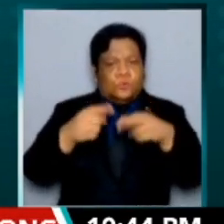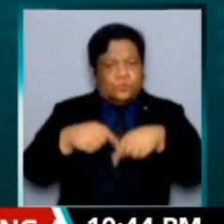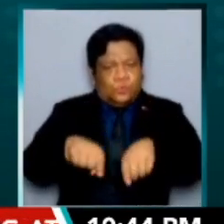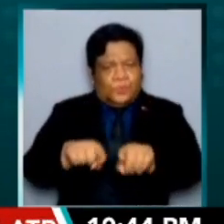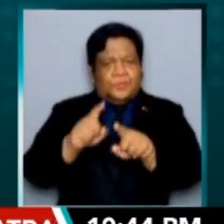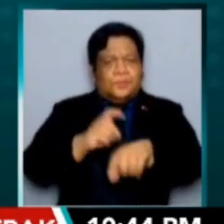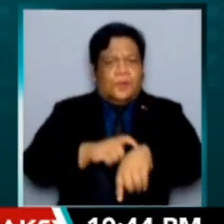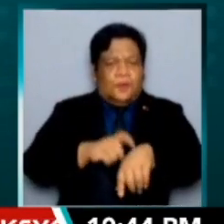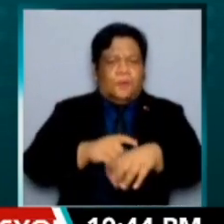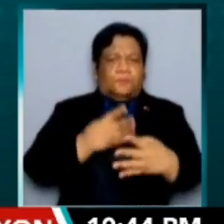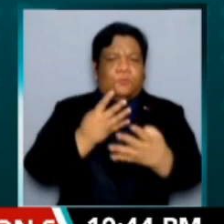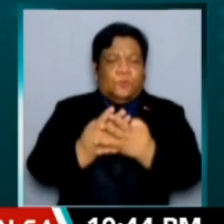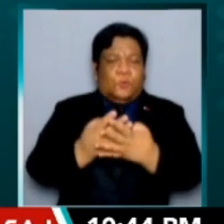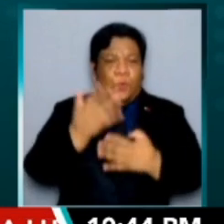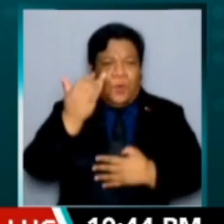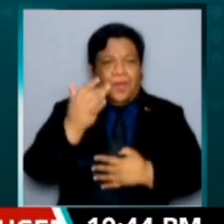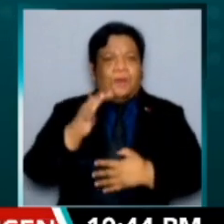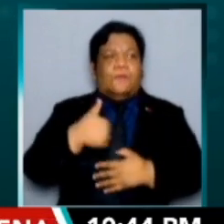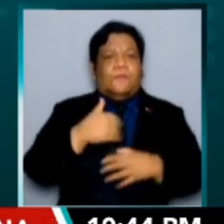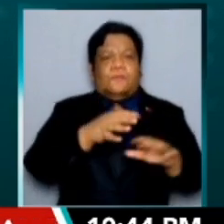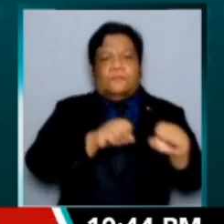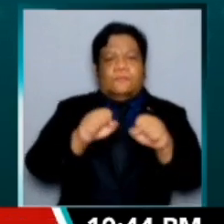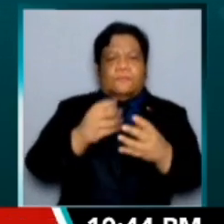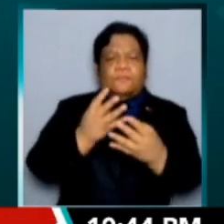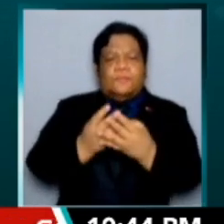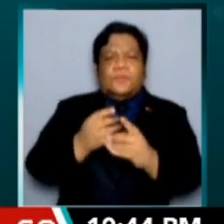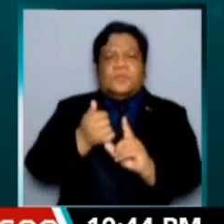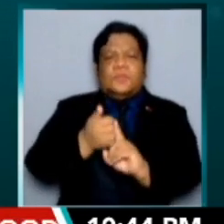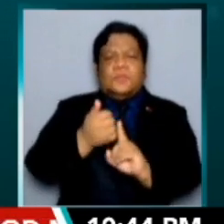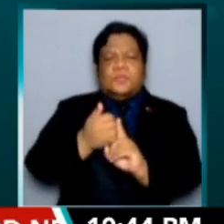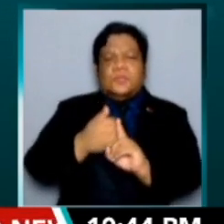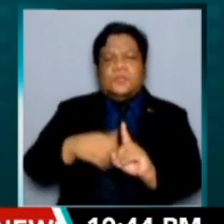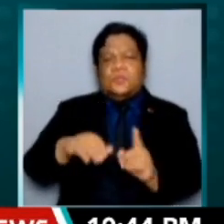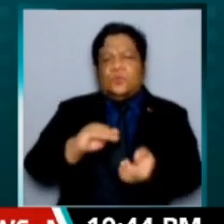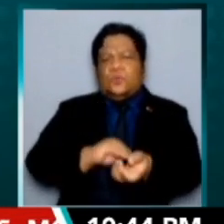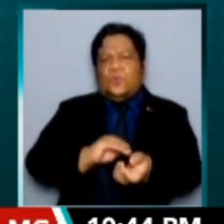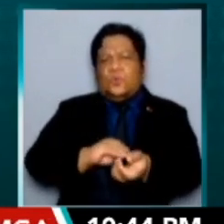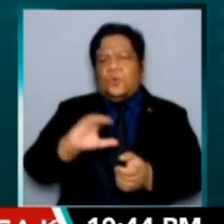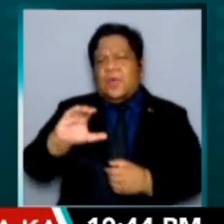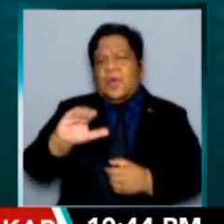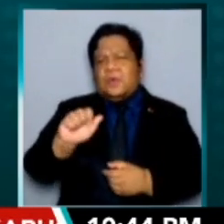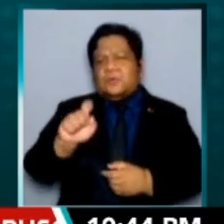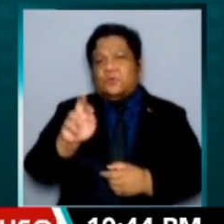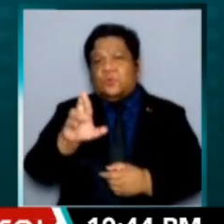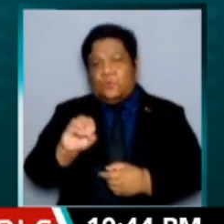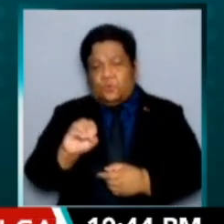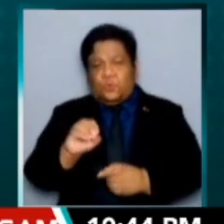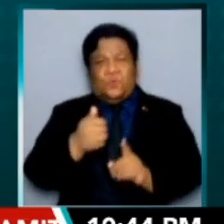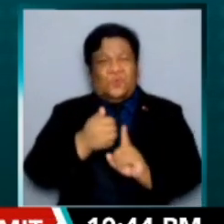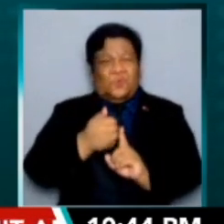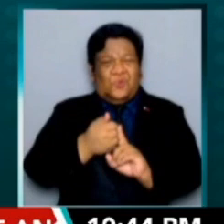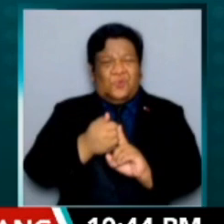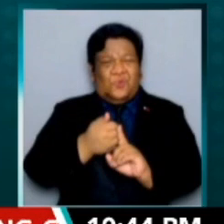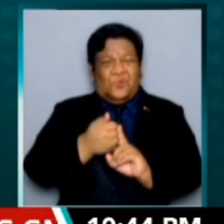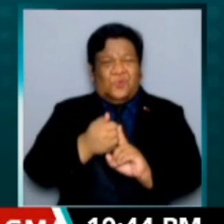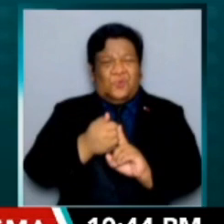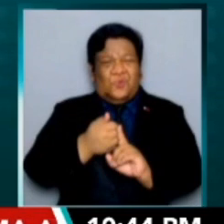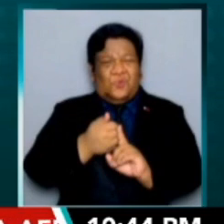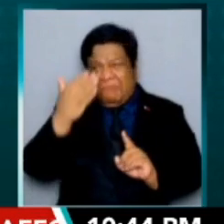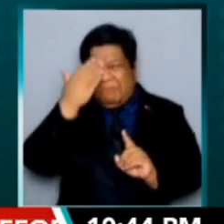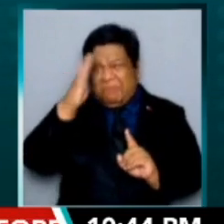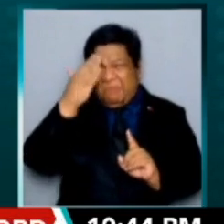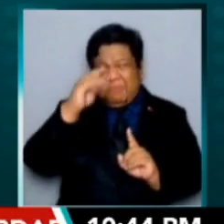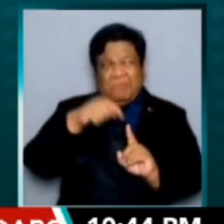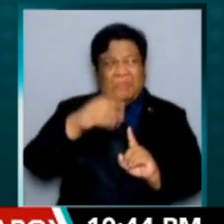ng pagkakaaresto ni Dr. Maria Natividad Castro o Doc Nati, hindi raw pwedeng hindi alam ng isang tao kung